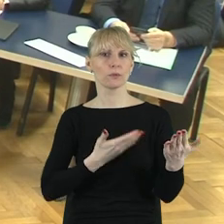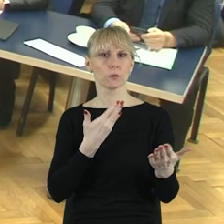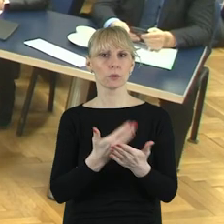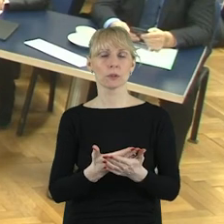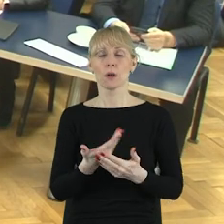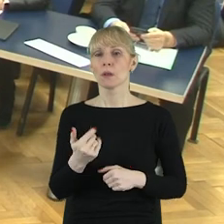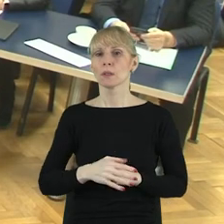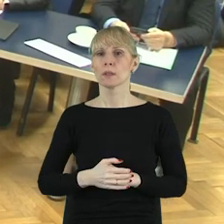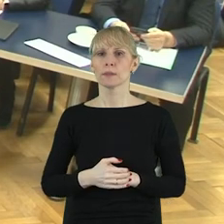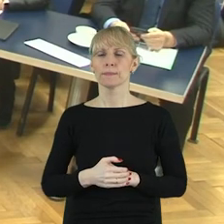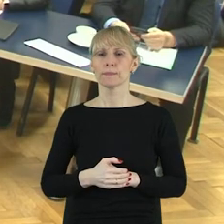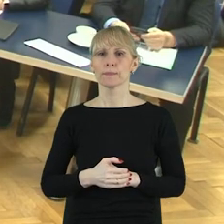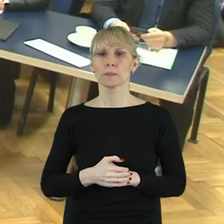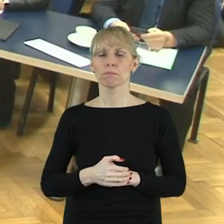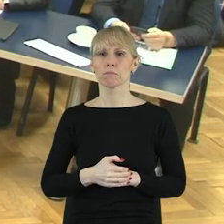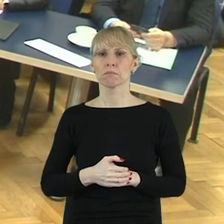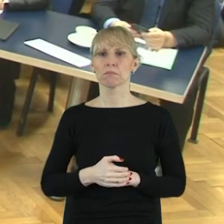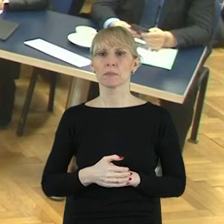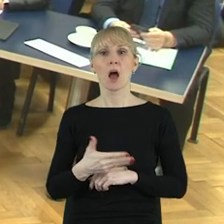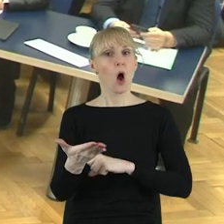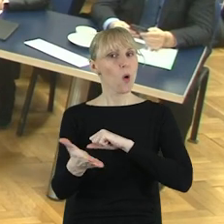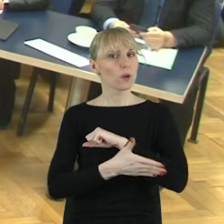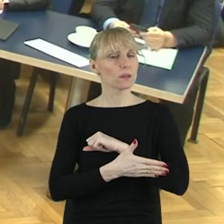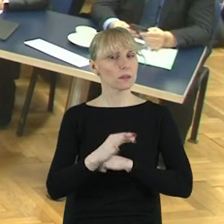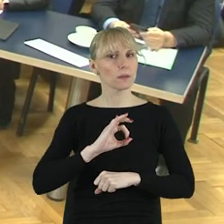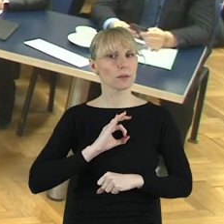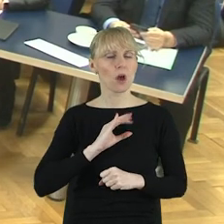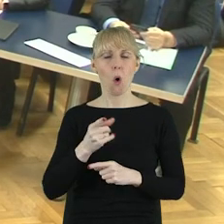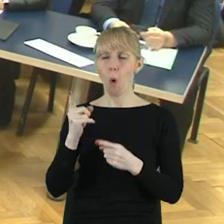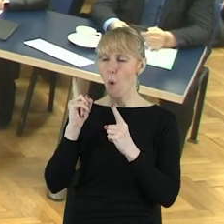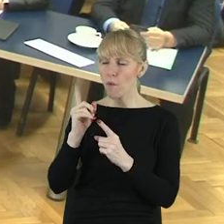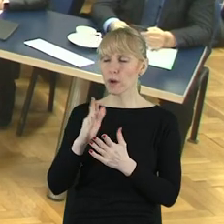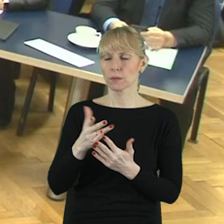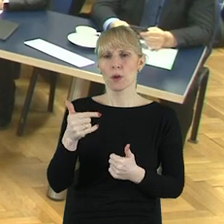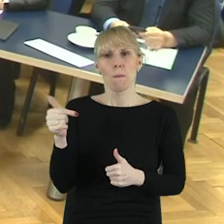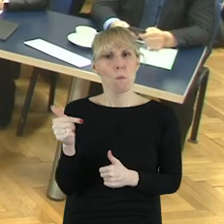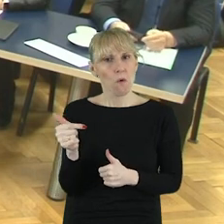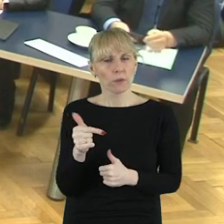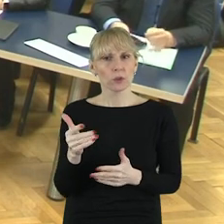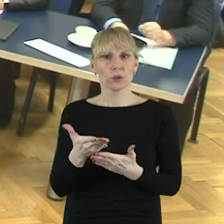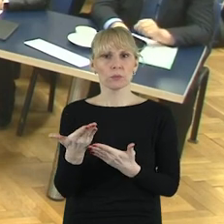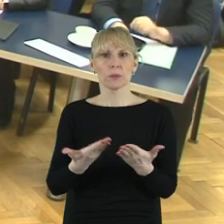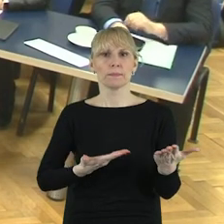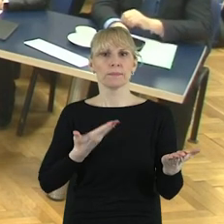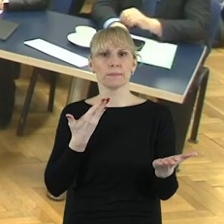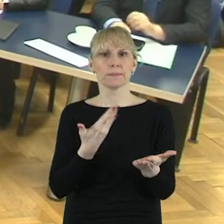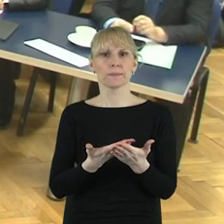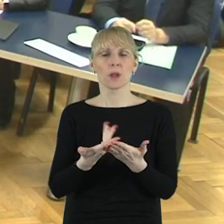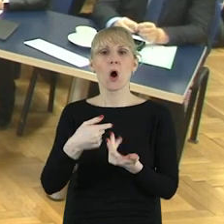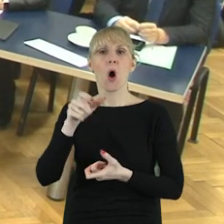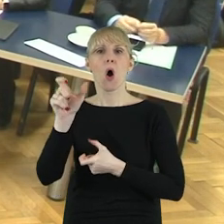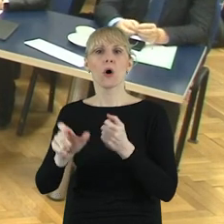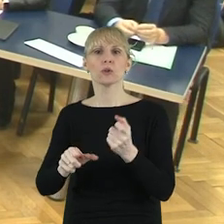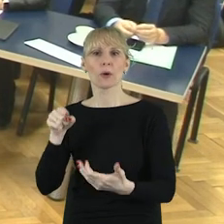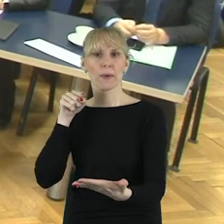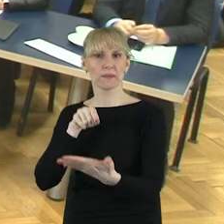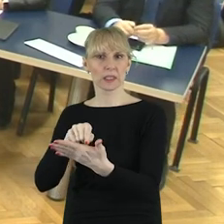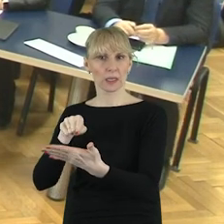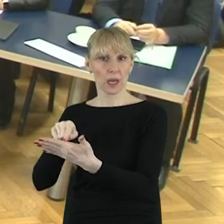powinniśmy dopuścić osoby wskazane w tych punktach, szczególnie przedstawicieli